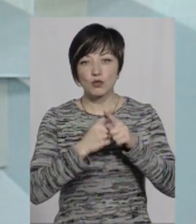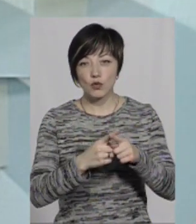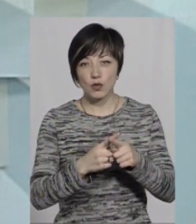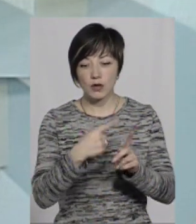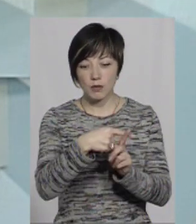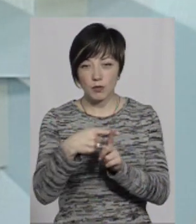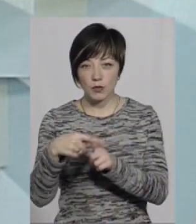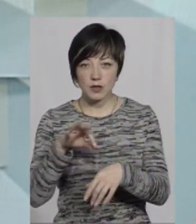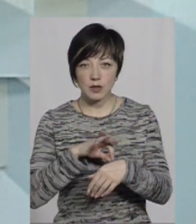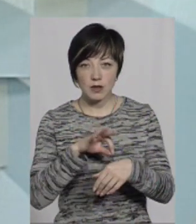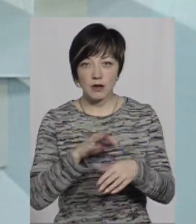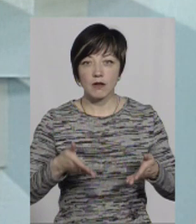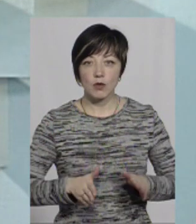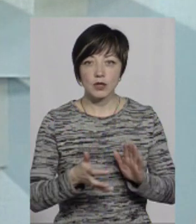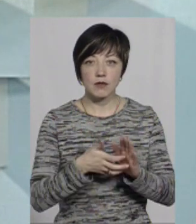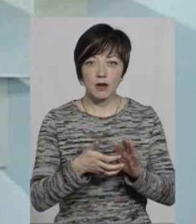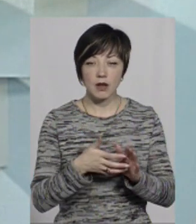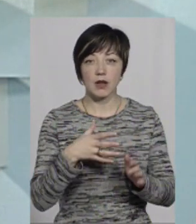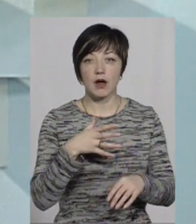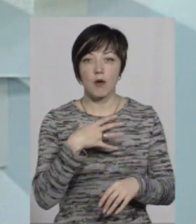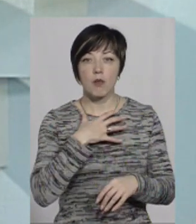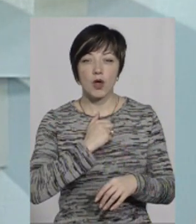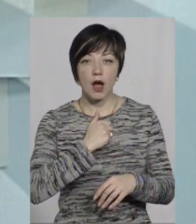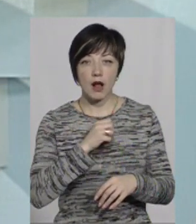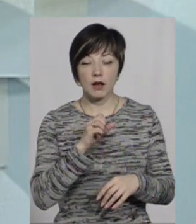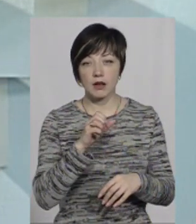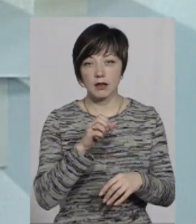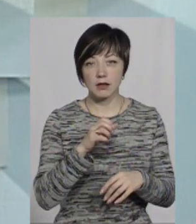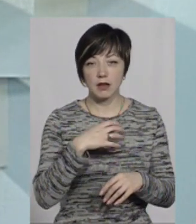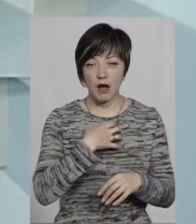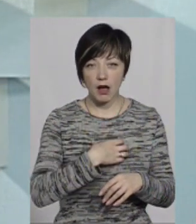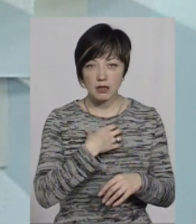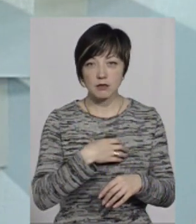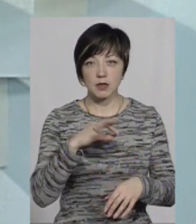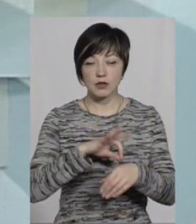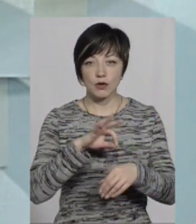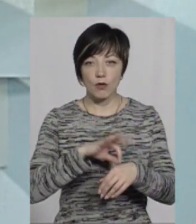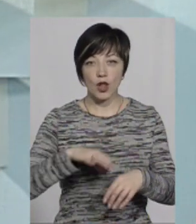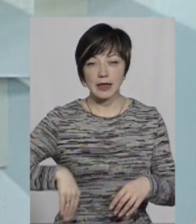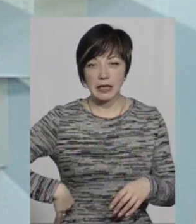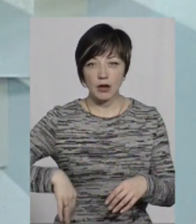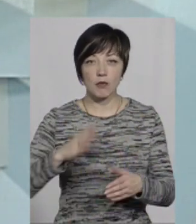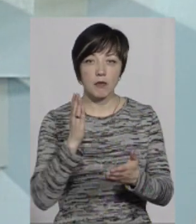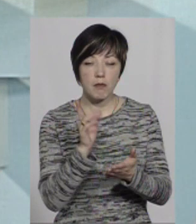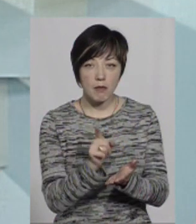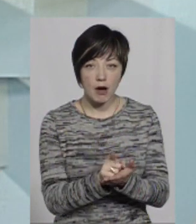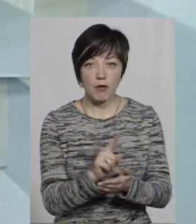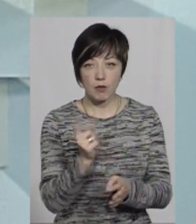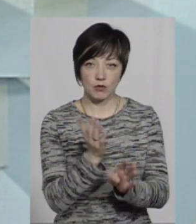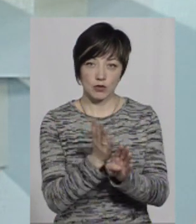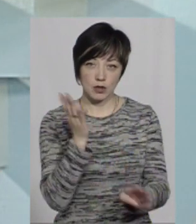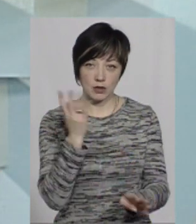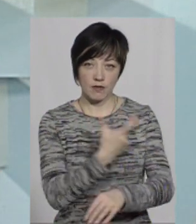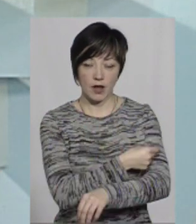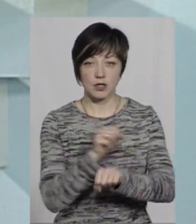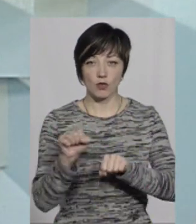патологію, вроджені вади, цукровий діабет, бронхіальна астма, захворювання нирок, вони мають в першу